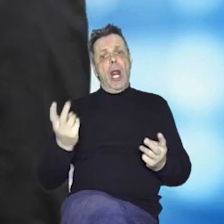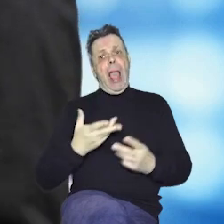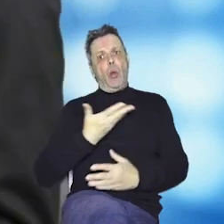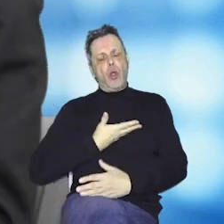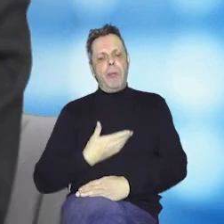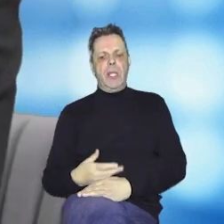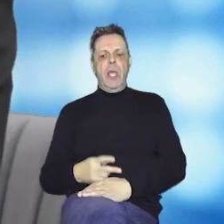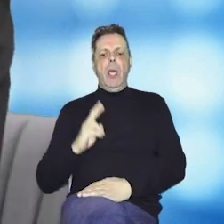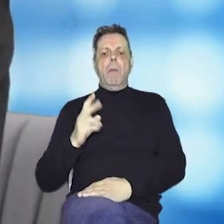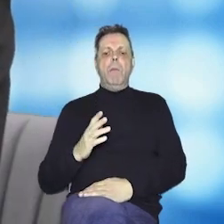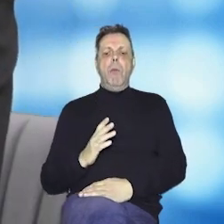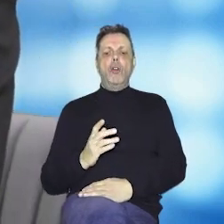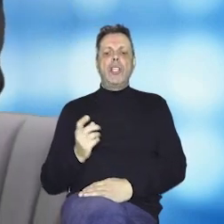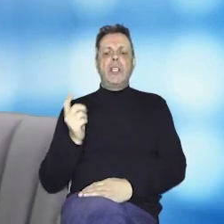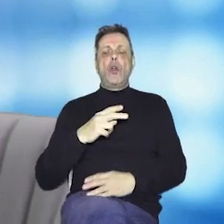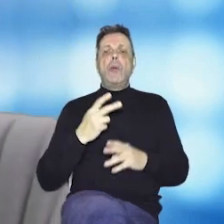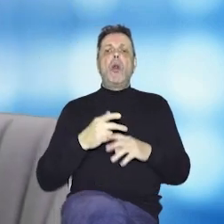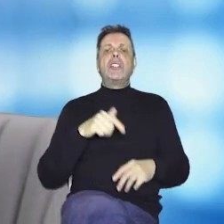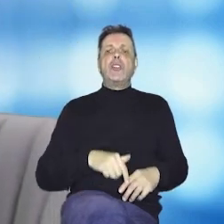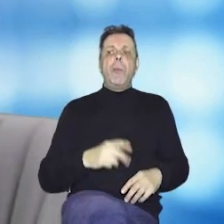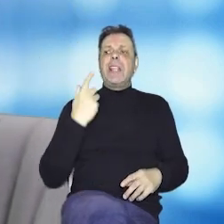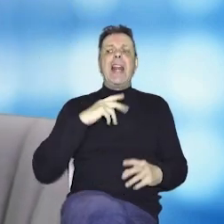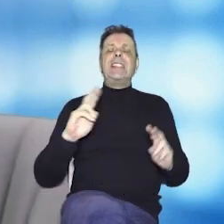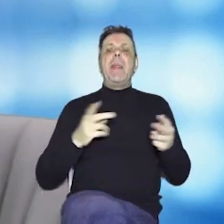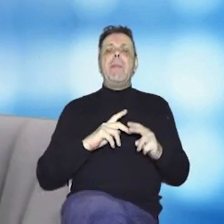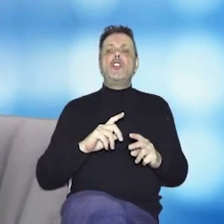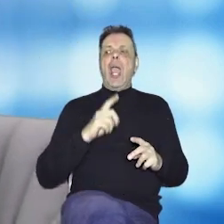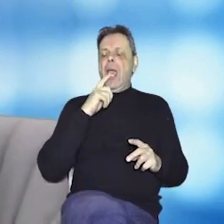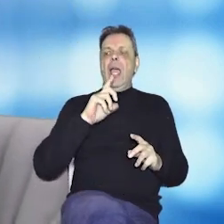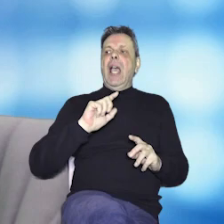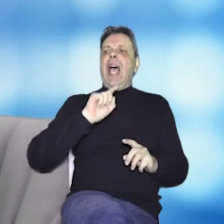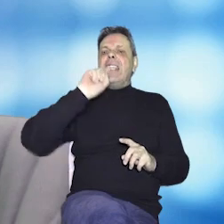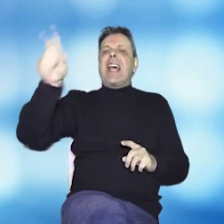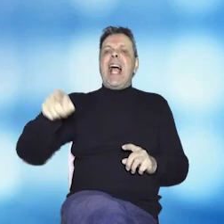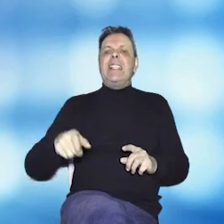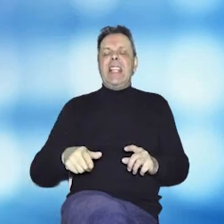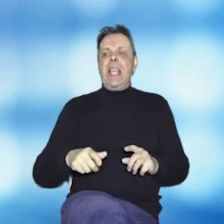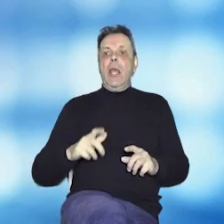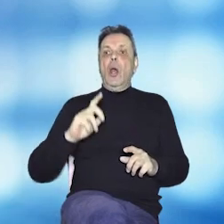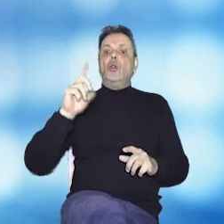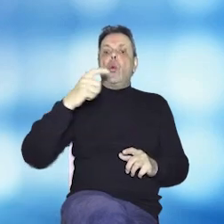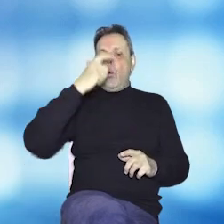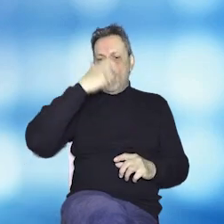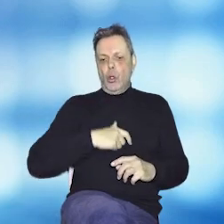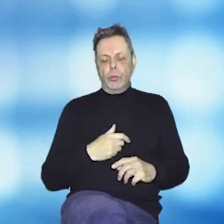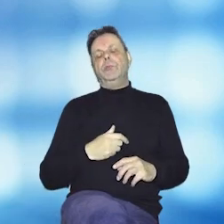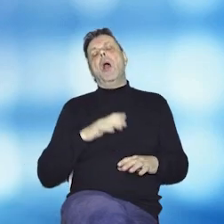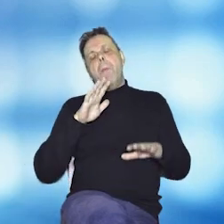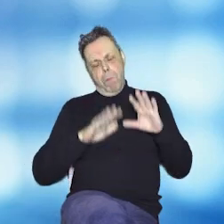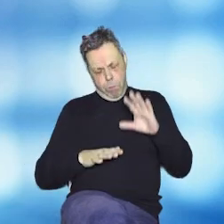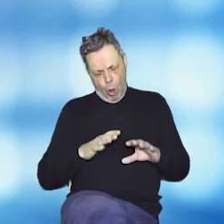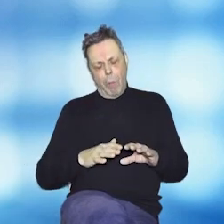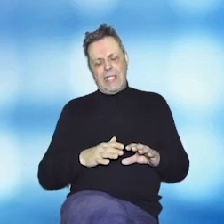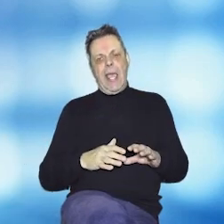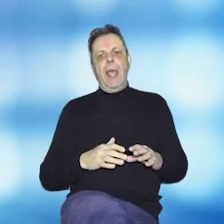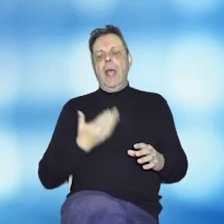dobiti, može se doći bolestan ovdje, ali se ne može dalje zaraziti nekoga, je li tako? Pa moglo bi se zaraziti u Hrvatskoj